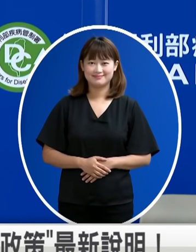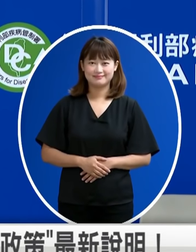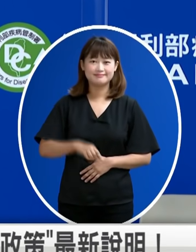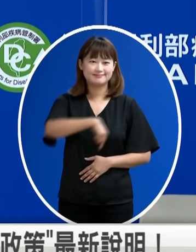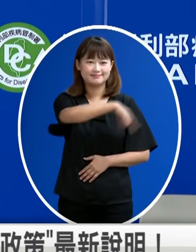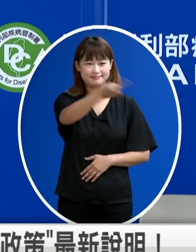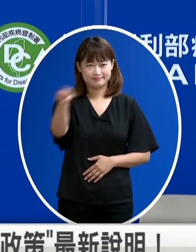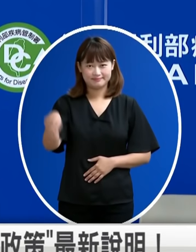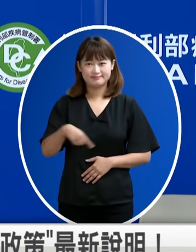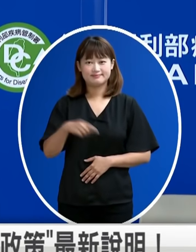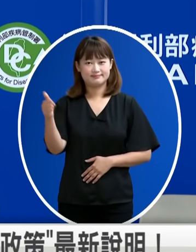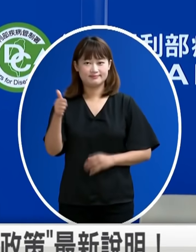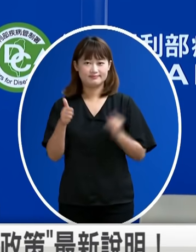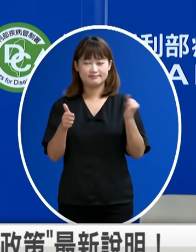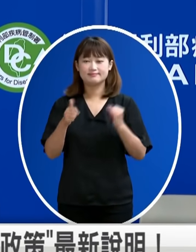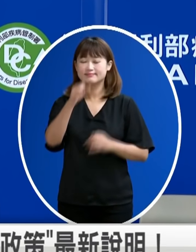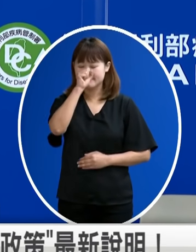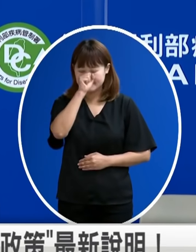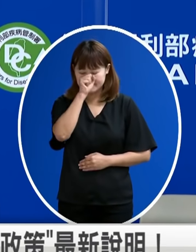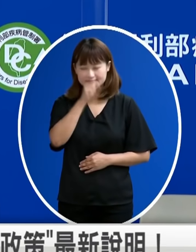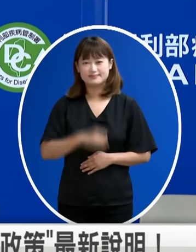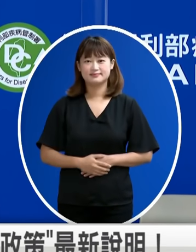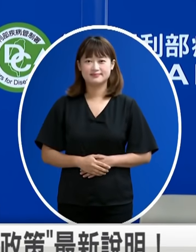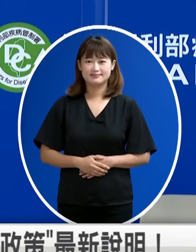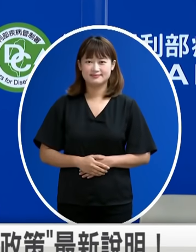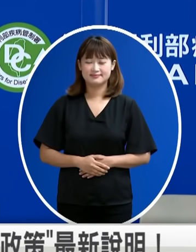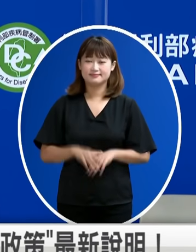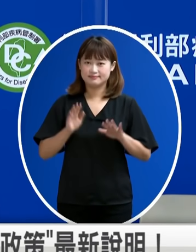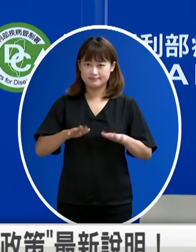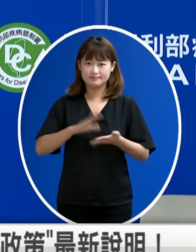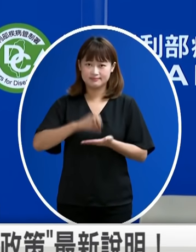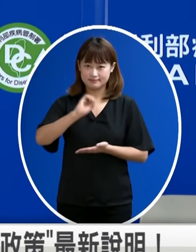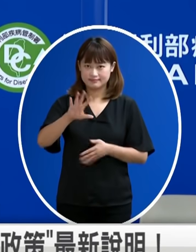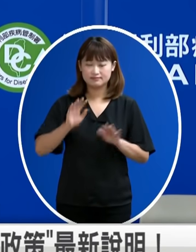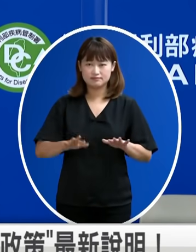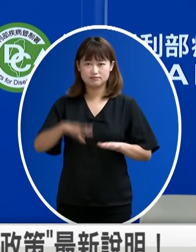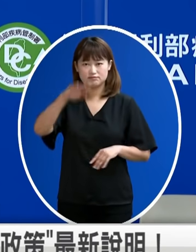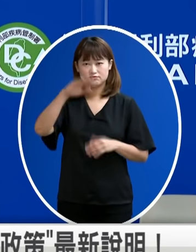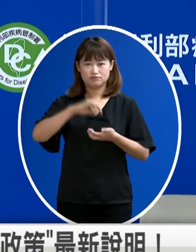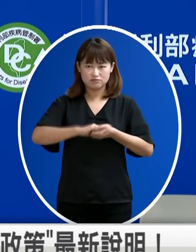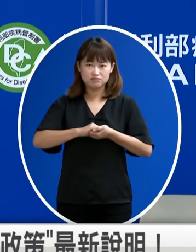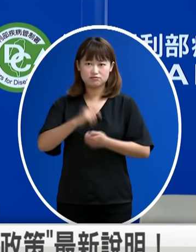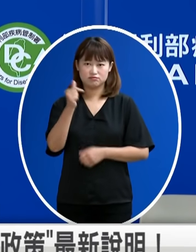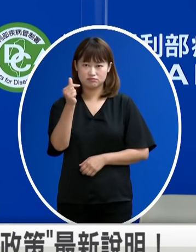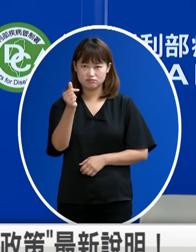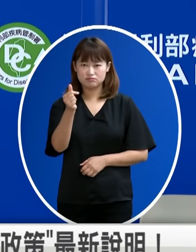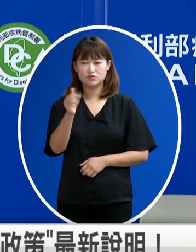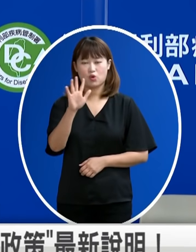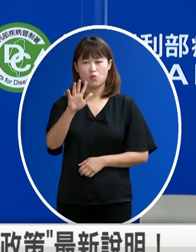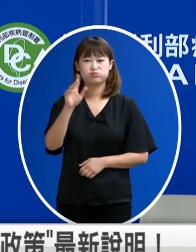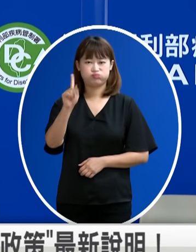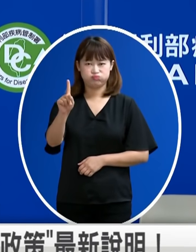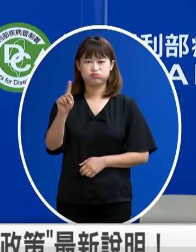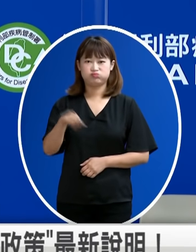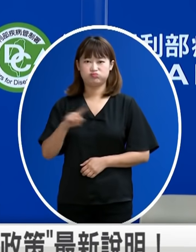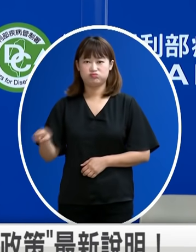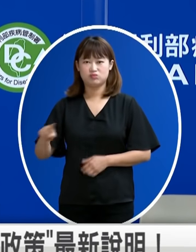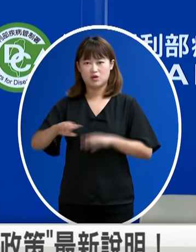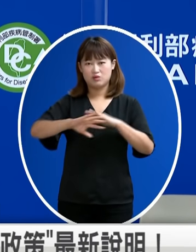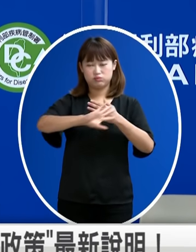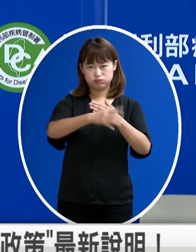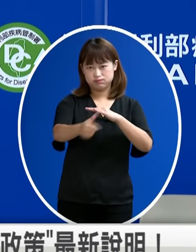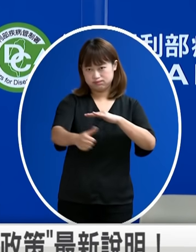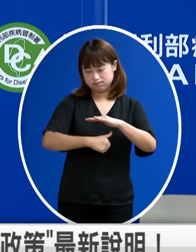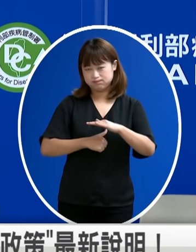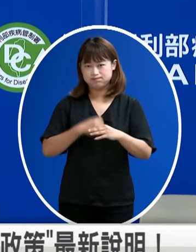各位记者女士先生大家好，那根据报告，我们今天的确定病例有1案，那境外移入的有